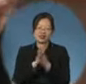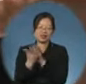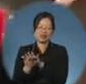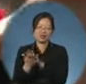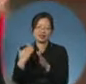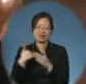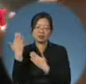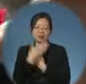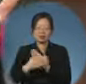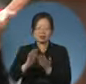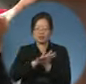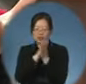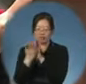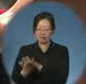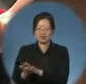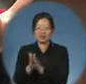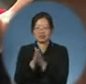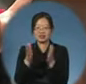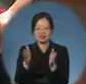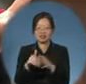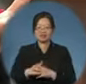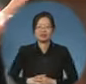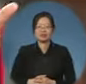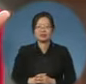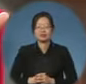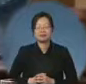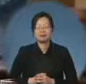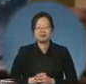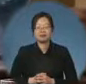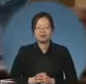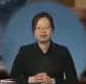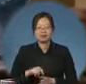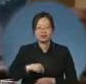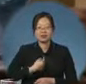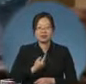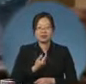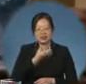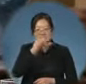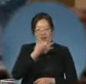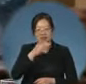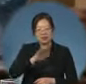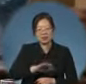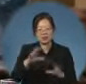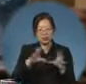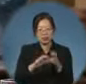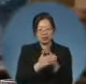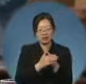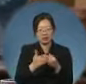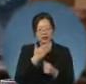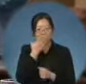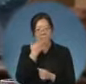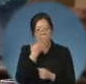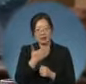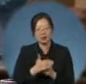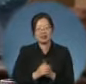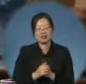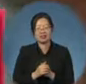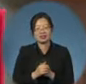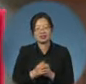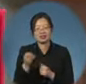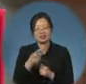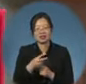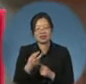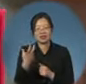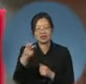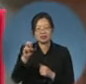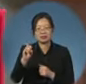거죠 자 괴로움에 변신을 앞 여러 장수 4 수거 그게 혼전이 낚기 힘든데 모이니까 또 되돌아 온 거죠 그리고 이제